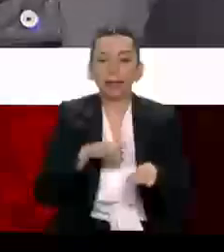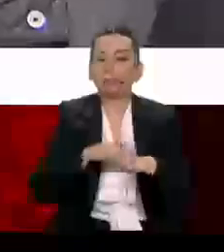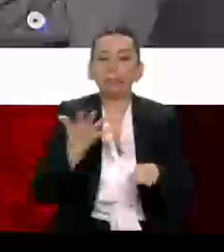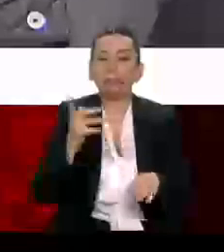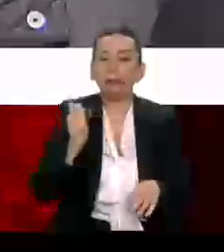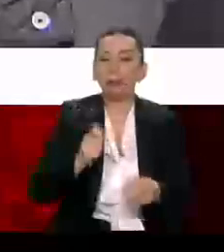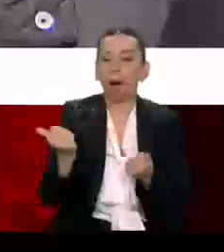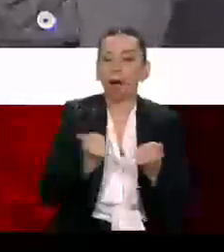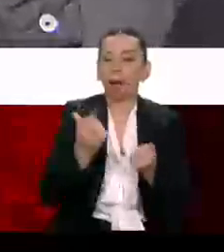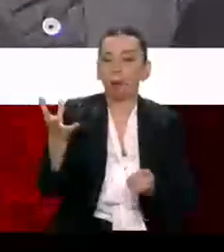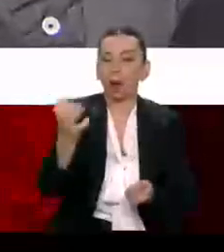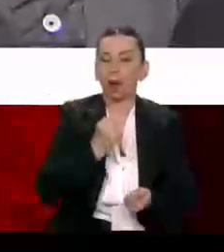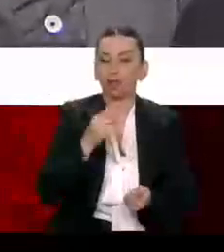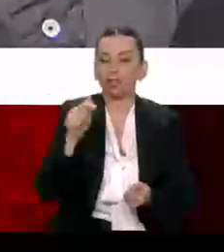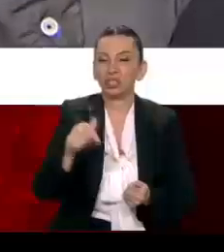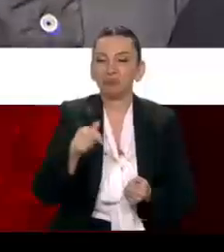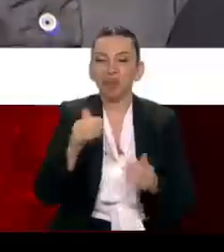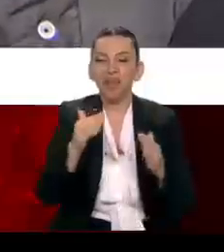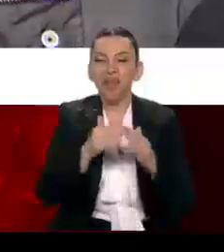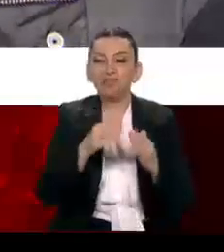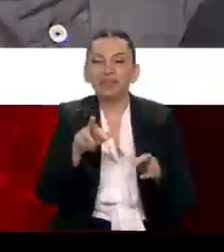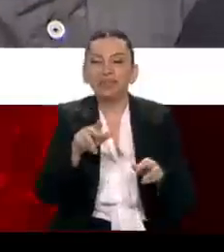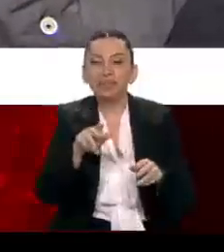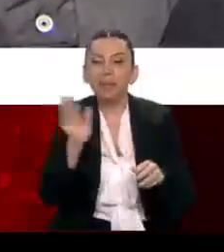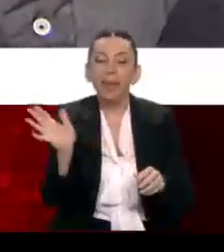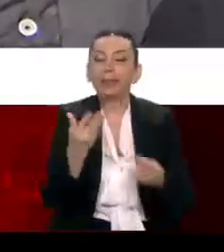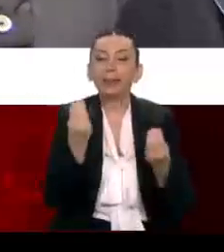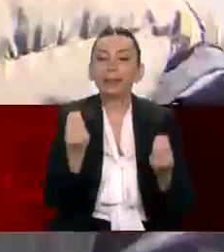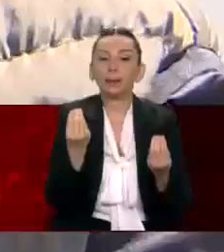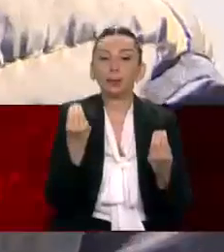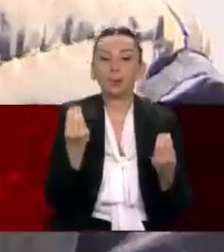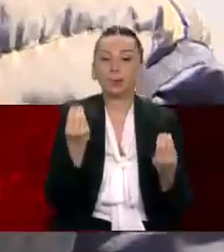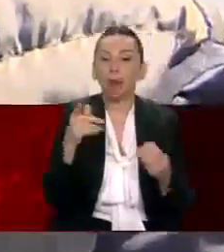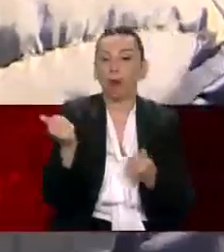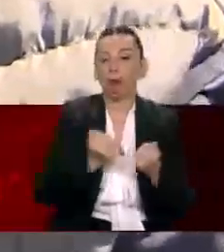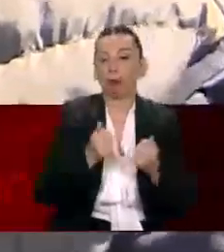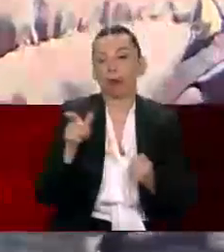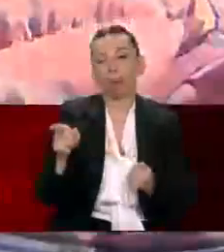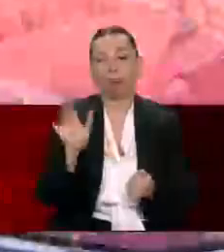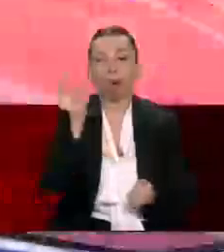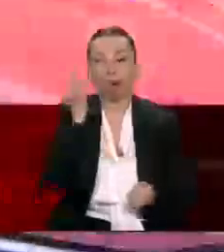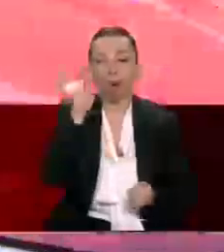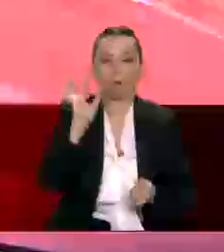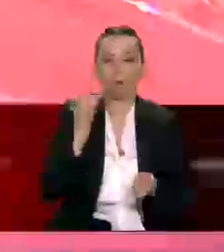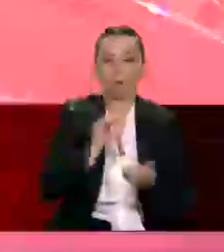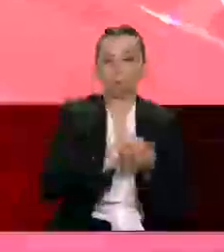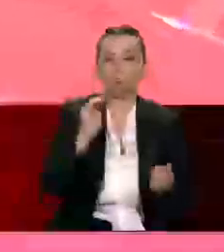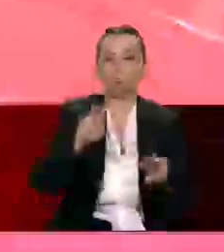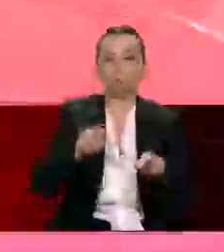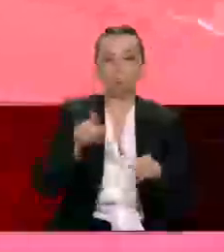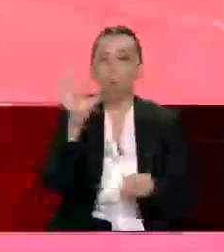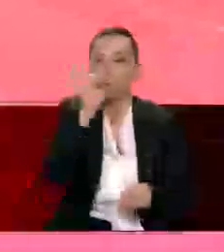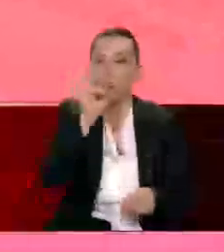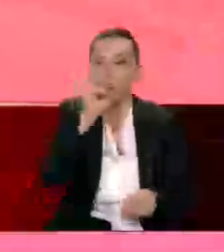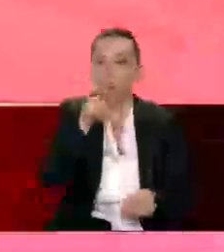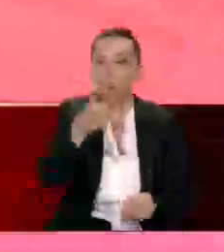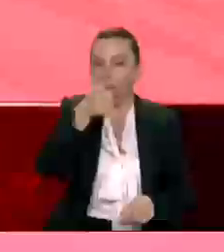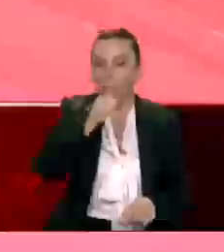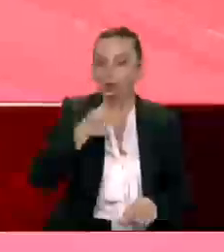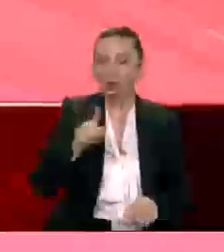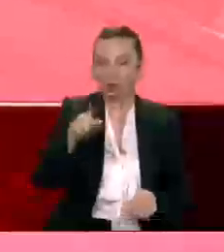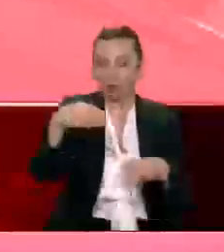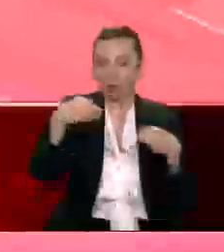Şu an ulaşılabilecek eve yakın en iyi yatırım aracı araba olduğu için. Araçlar yatırım aracı oldu. Mesela bu araç Ocak ayında 600 bin